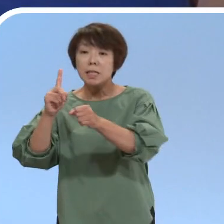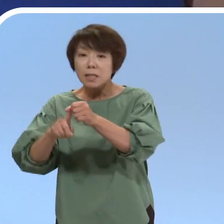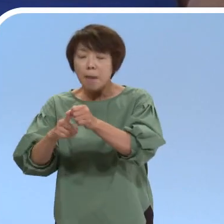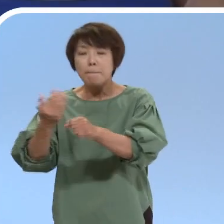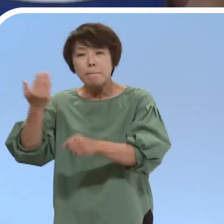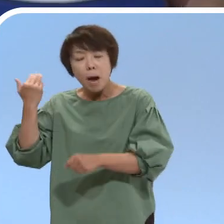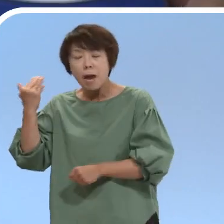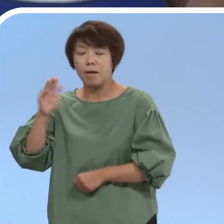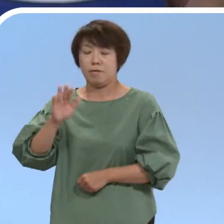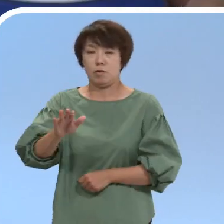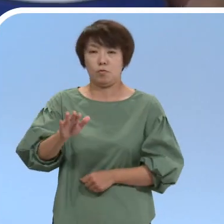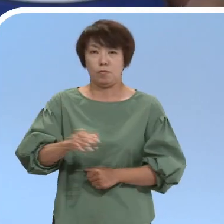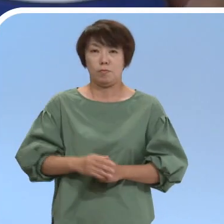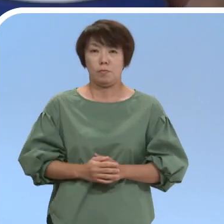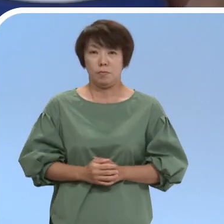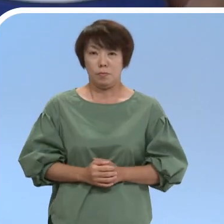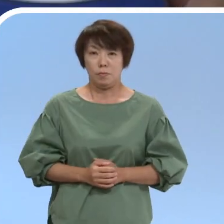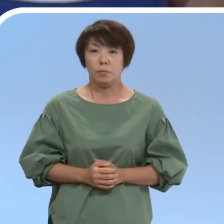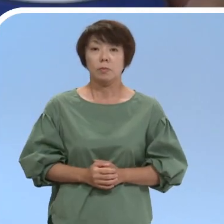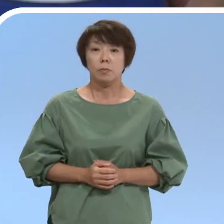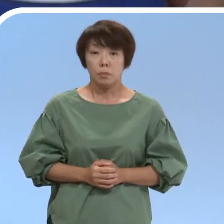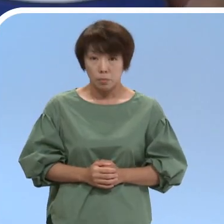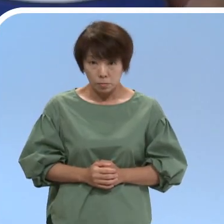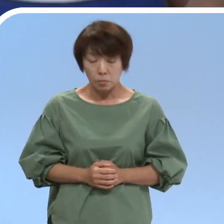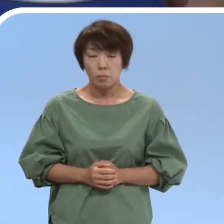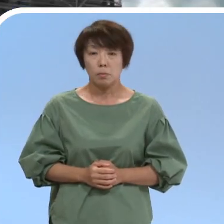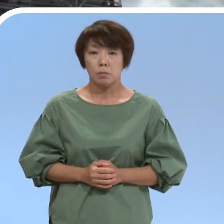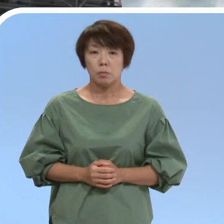101年です。 101年も前に。